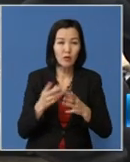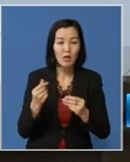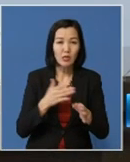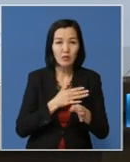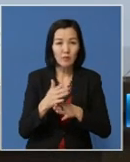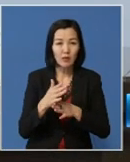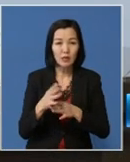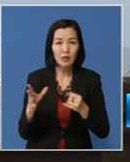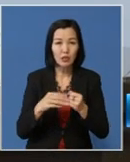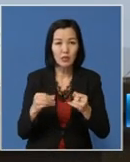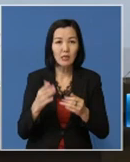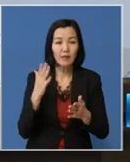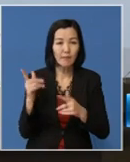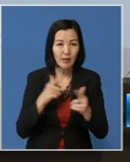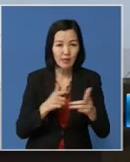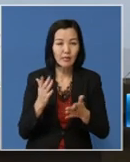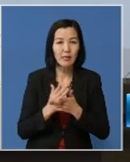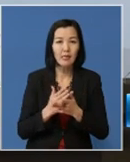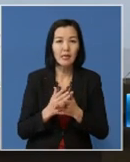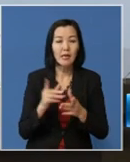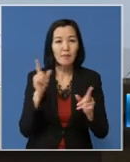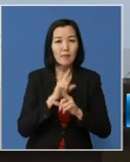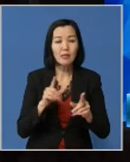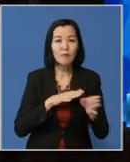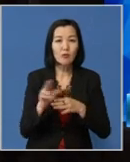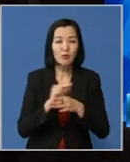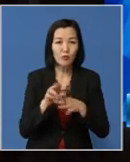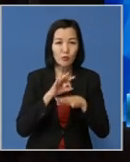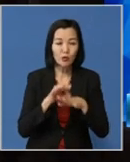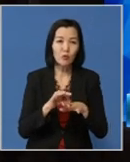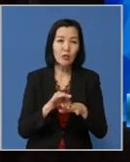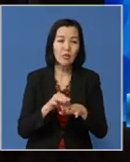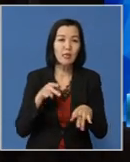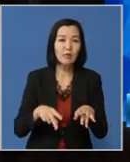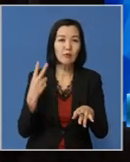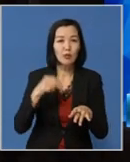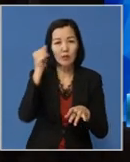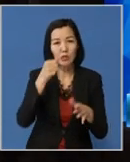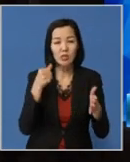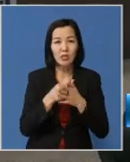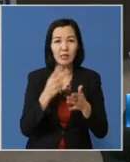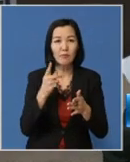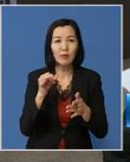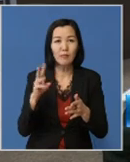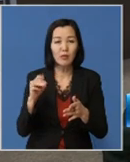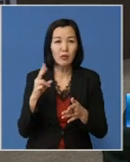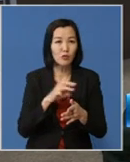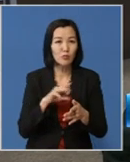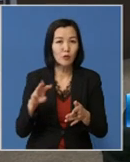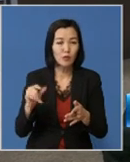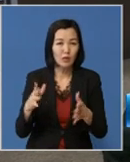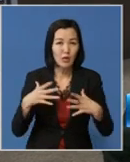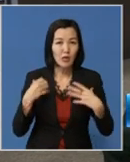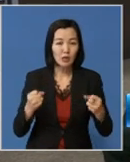қарастырылған. Жерде инфрақұрылым да дайын. Сонымен қатар тағы бір мектеп күрделі жөндеуден өтеді. Ал 2020 жылға 1 миллиард 200 миллион